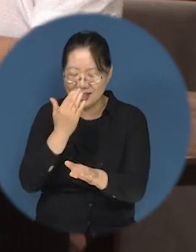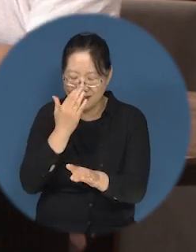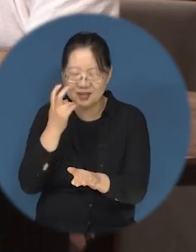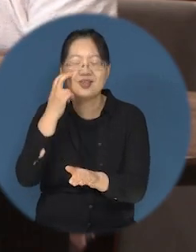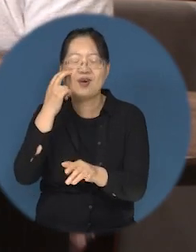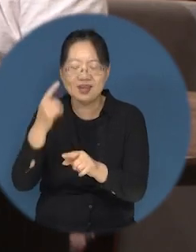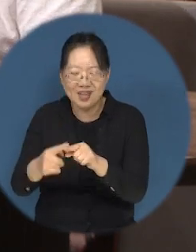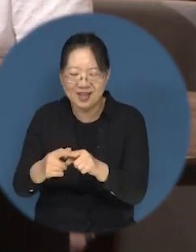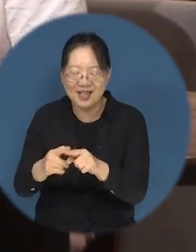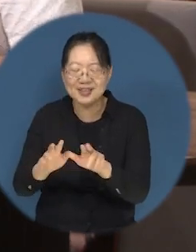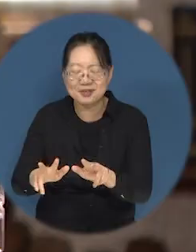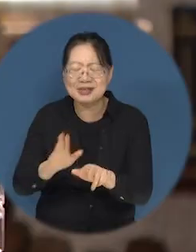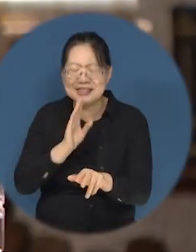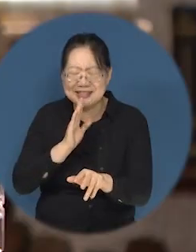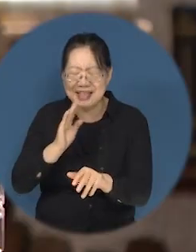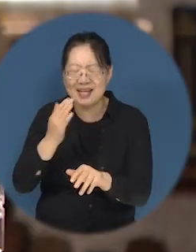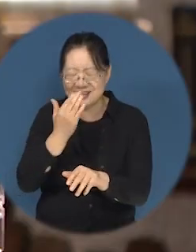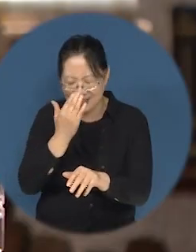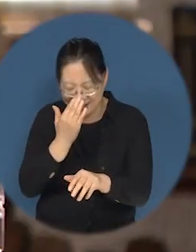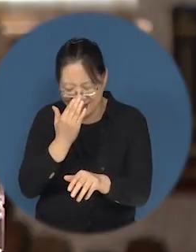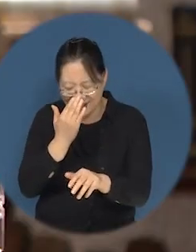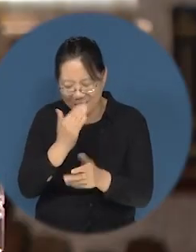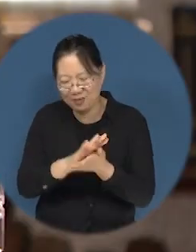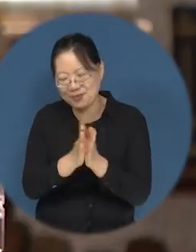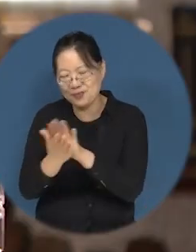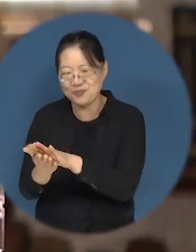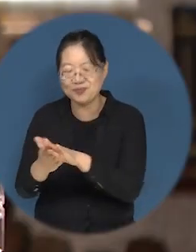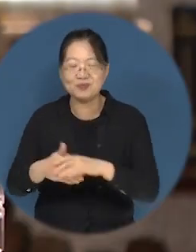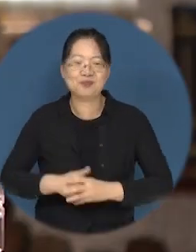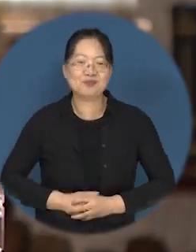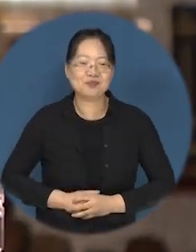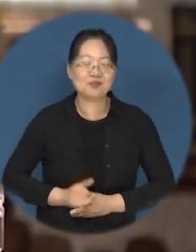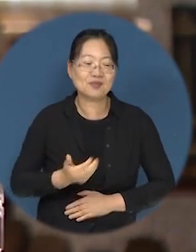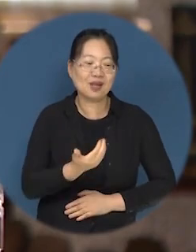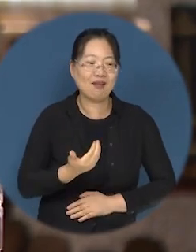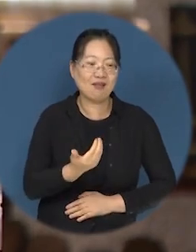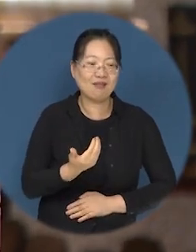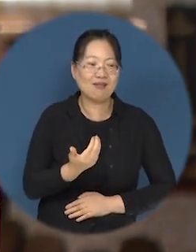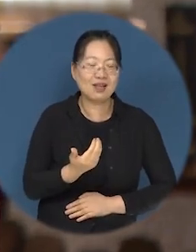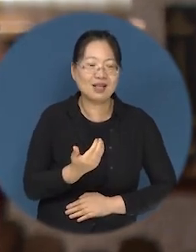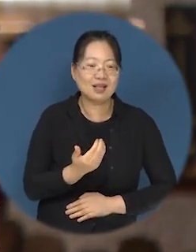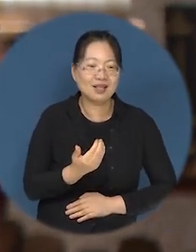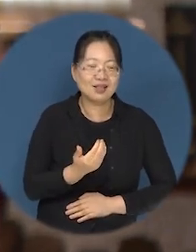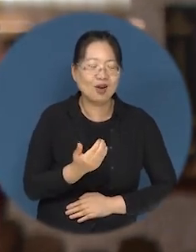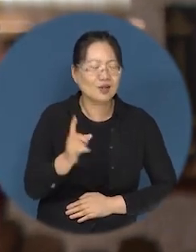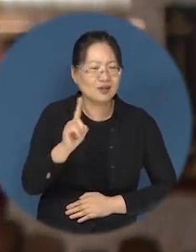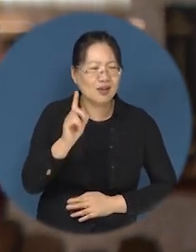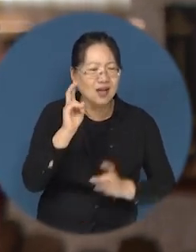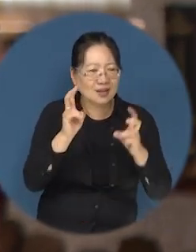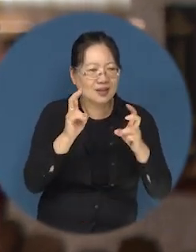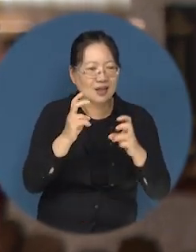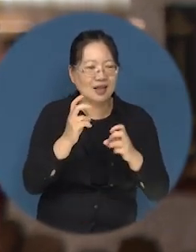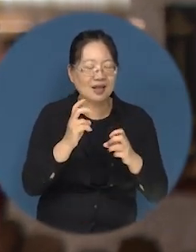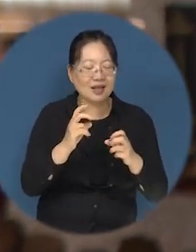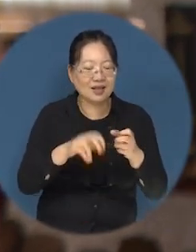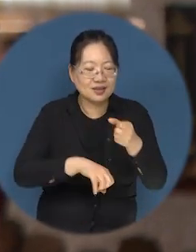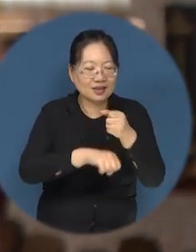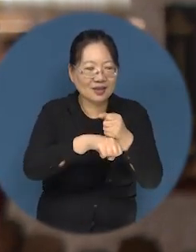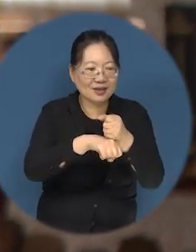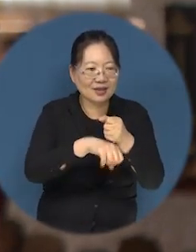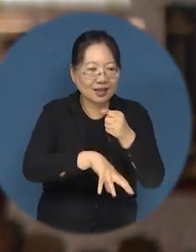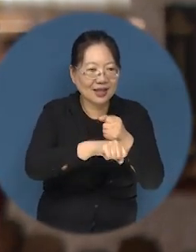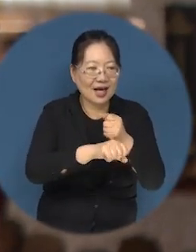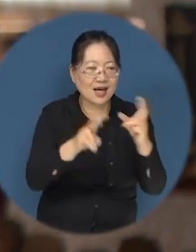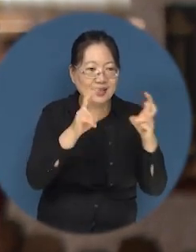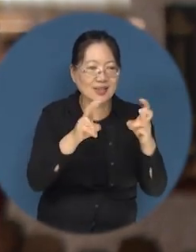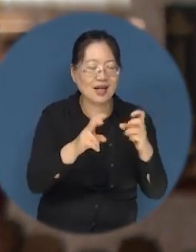약간 착해졌습니다. 그렇게 됐습니다. 그 조금 아까 예. 그 전자 자회사 뭐 3, 4년만 있으면 네,